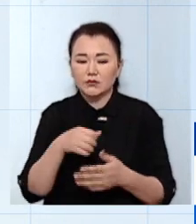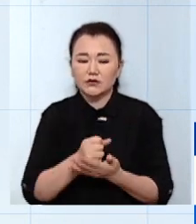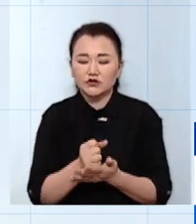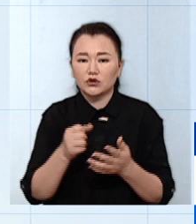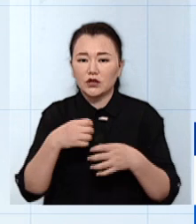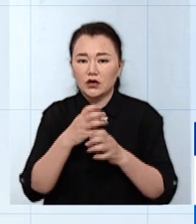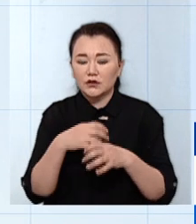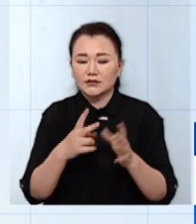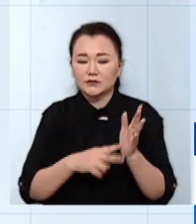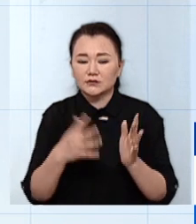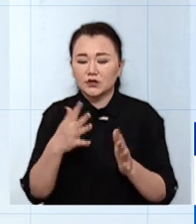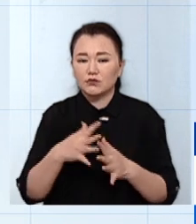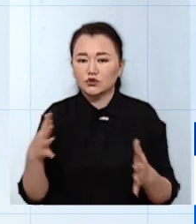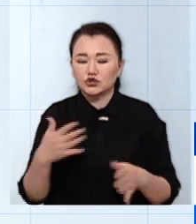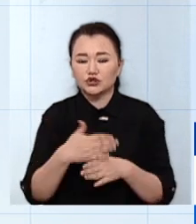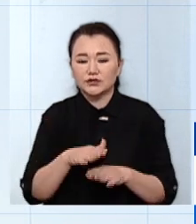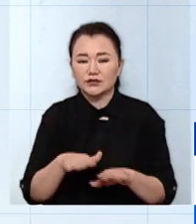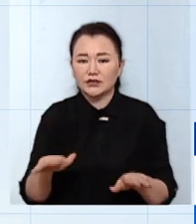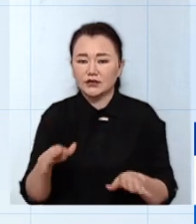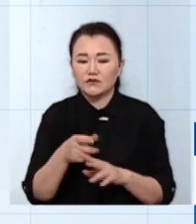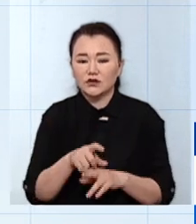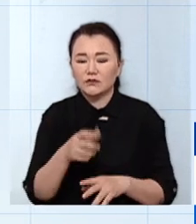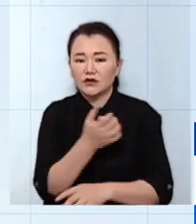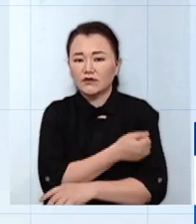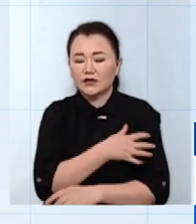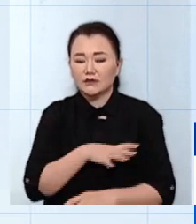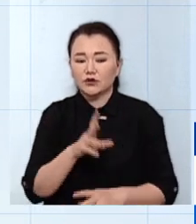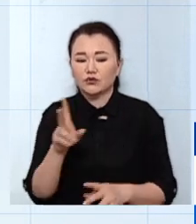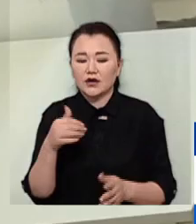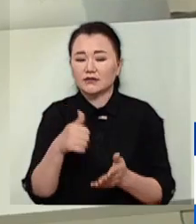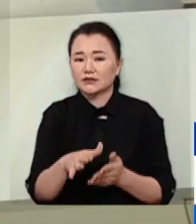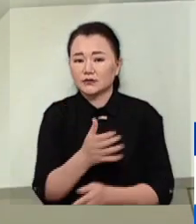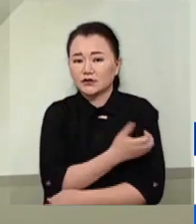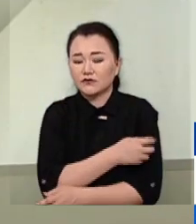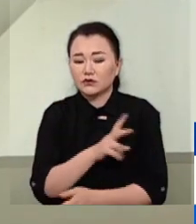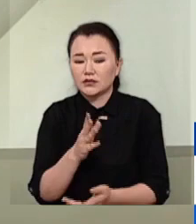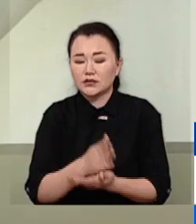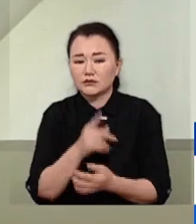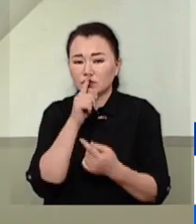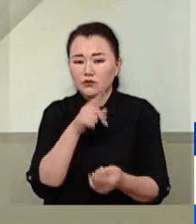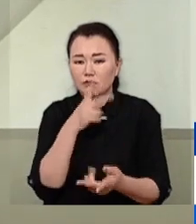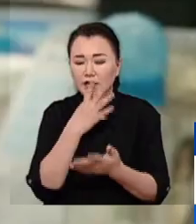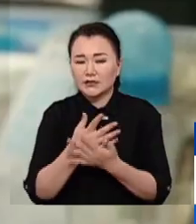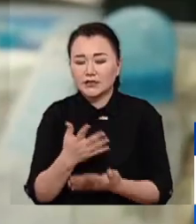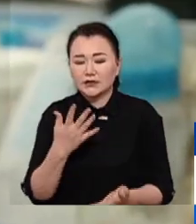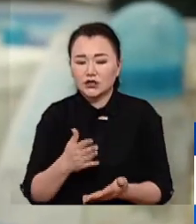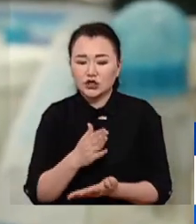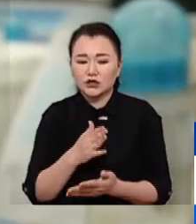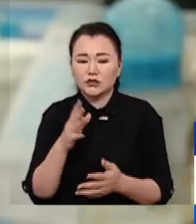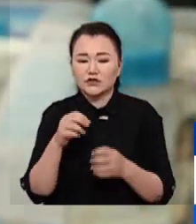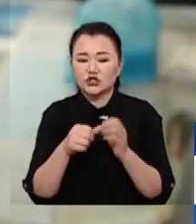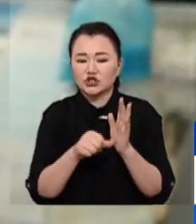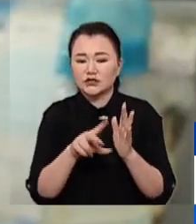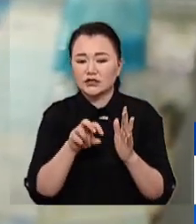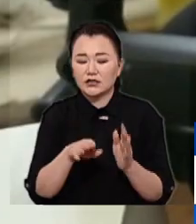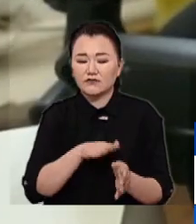лабораторно 75. Большая часть дети, причем не привитые. Есть и те, кто отказались от прививки, имеют противопоказания или еще не достигли 6